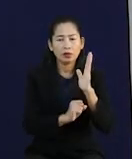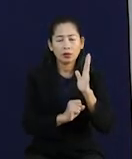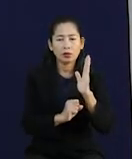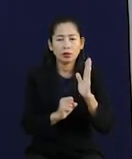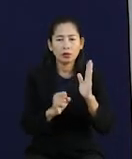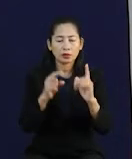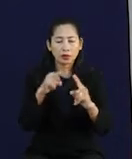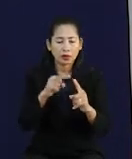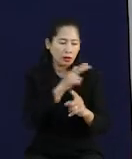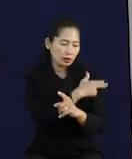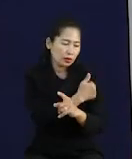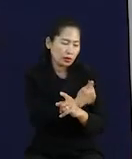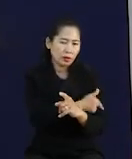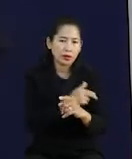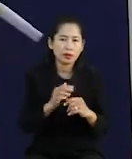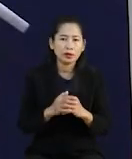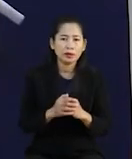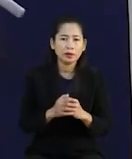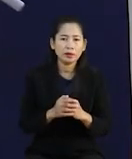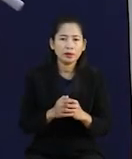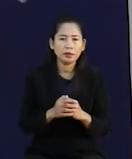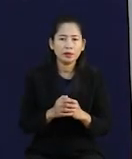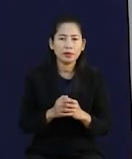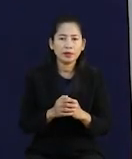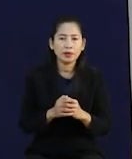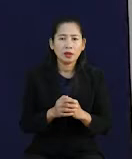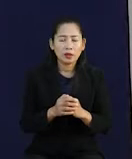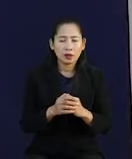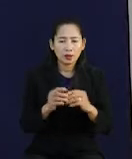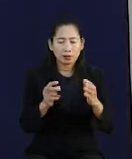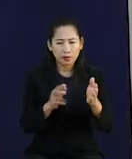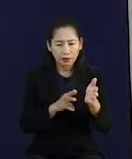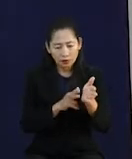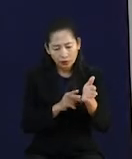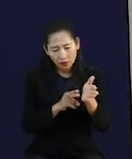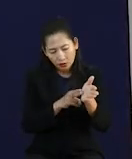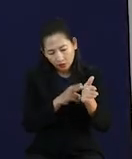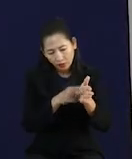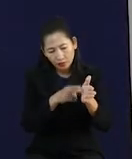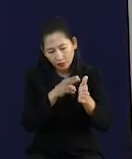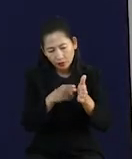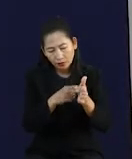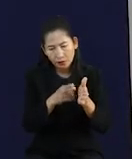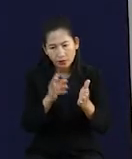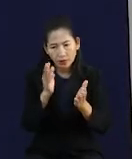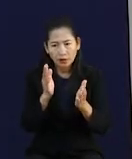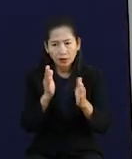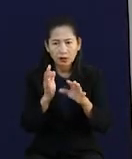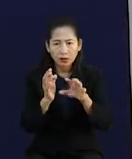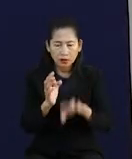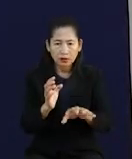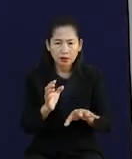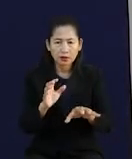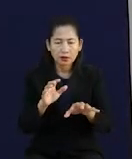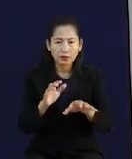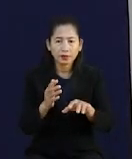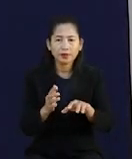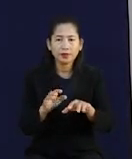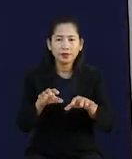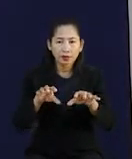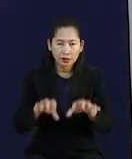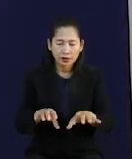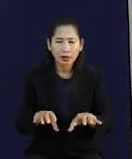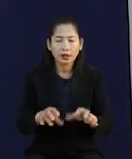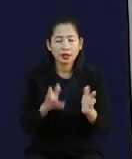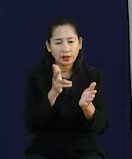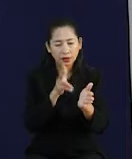chịt. Chà, xong mà đón tiết nè con á. Chập đào, chanh phi sẽ thay rực lường. Chẳng đi tư khẳng ấy nè con nè, là con mơ nè con nít tư khẳng ấy. Chà khẳng